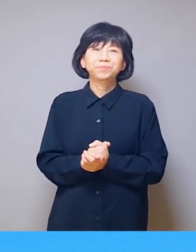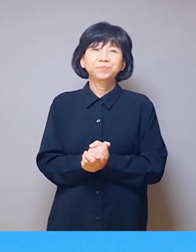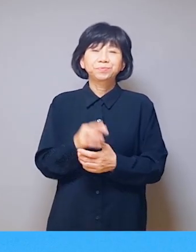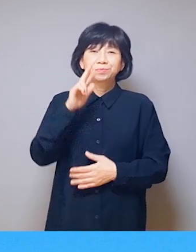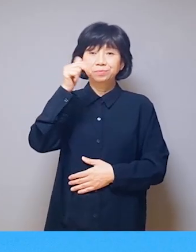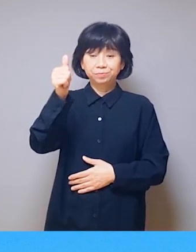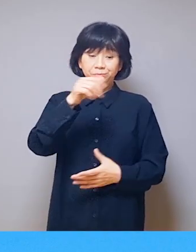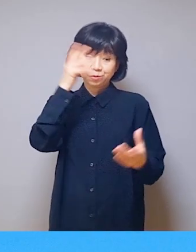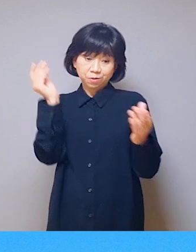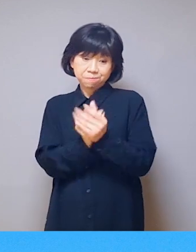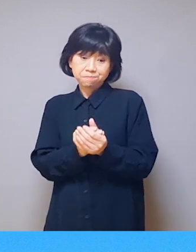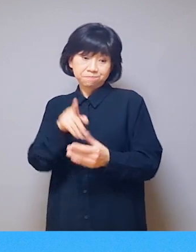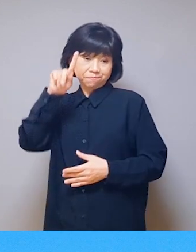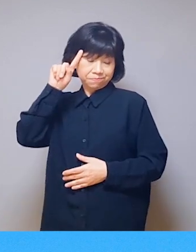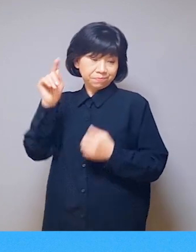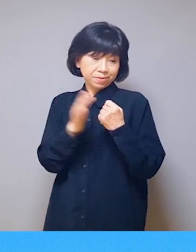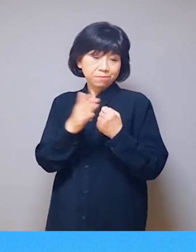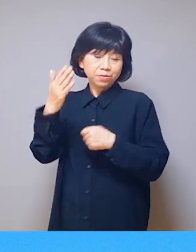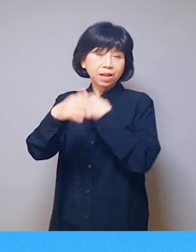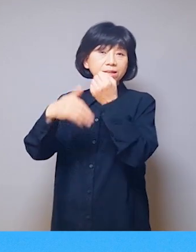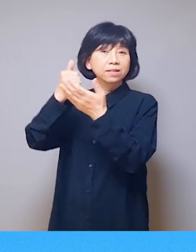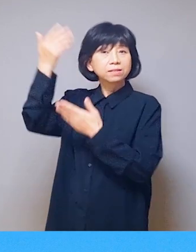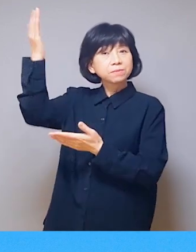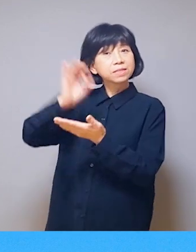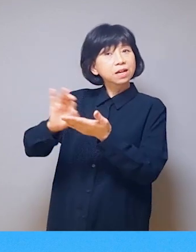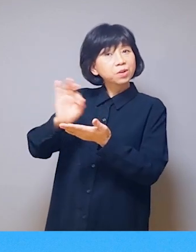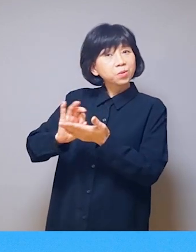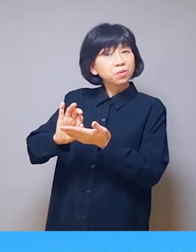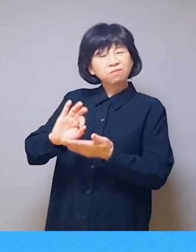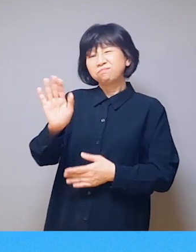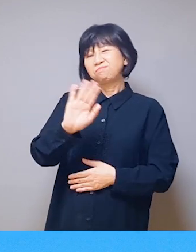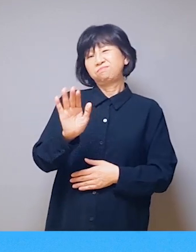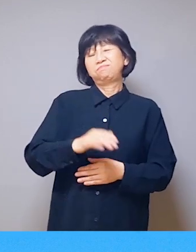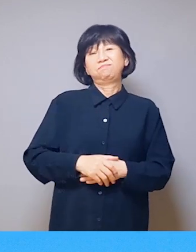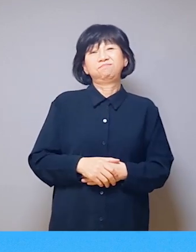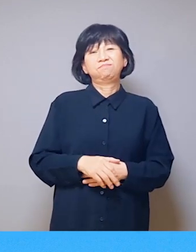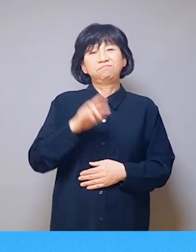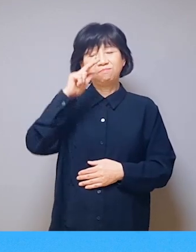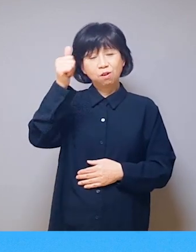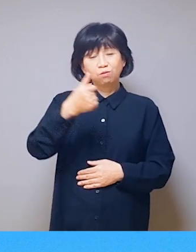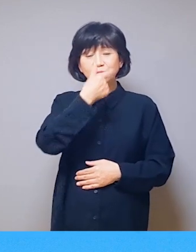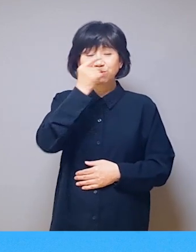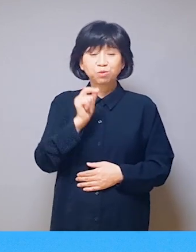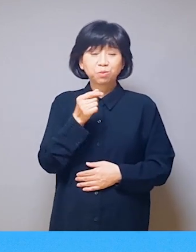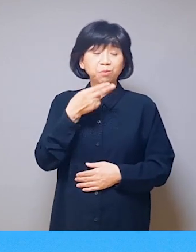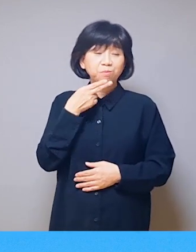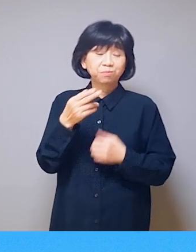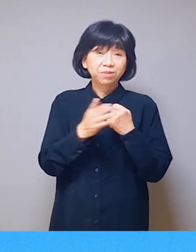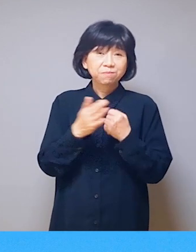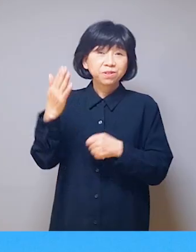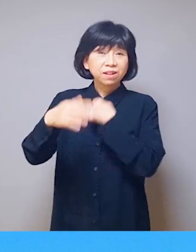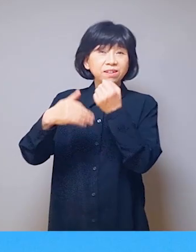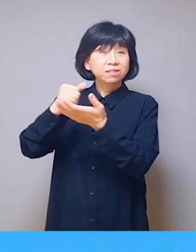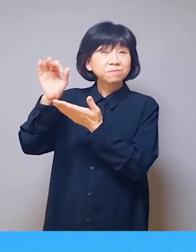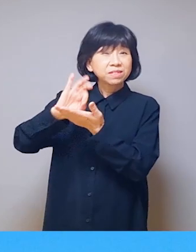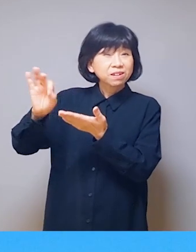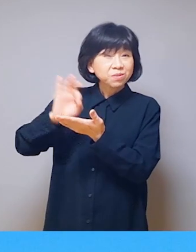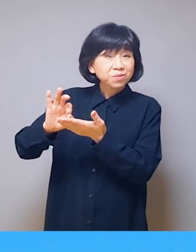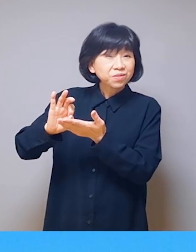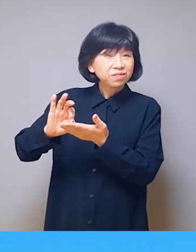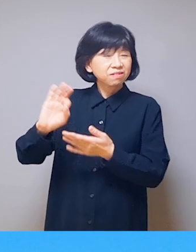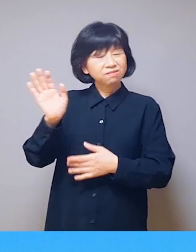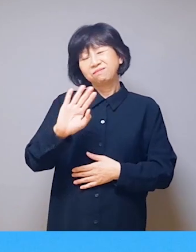사도 바울이 완벽하기 때문에 하나님이 사용하셨을까요? 바울이 모자람이 없기 때문에 하나님이